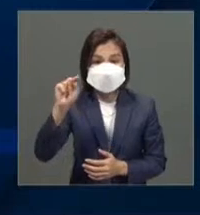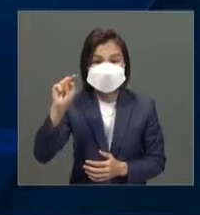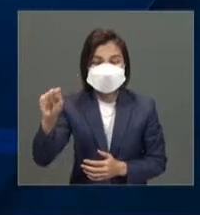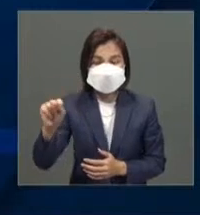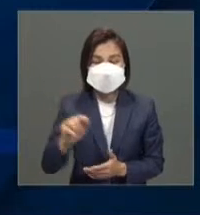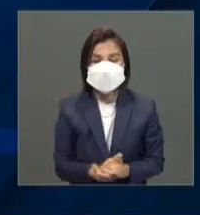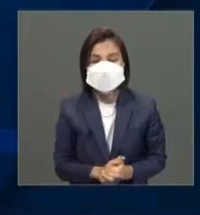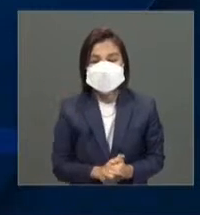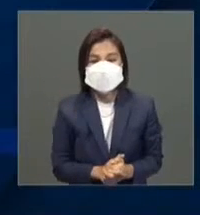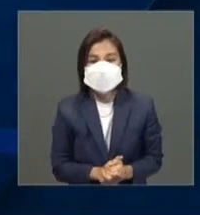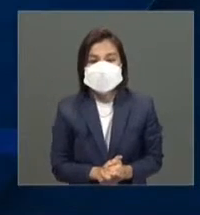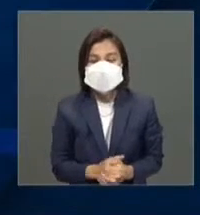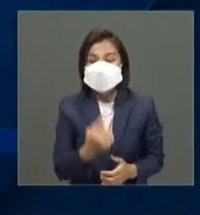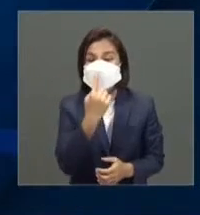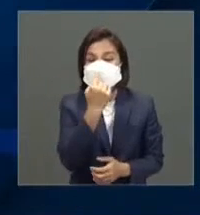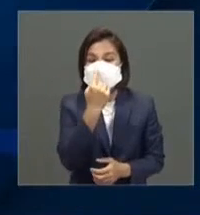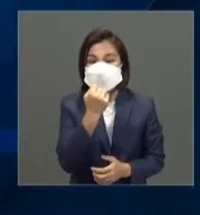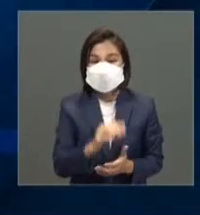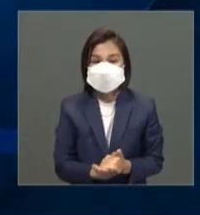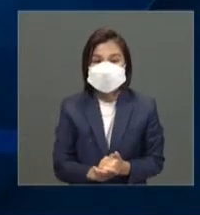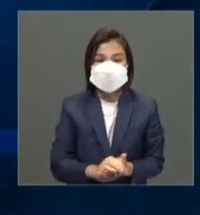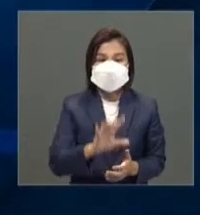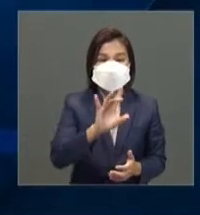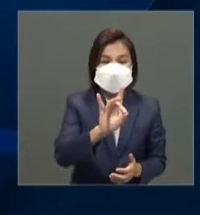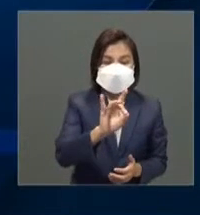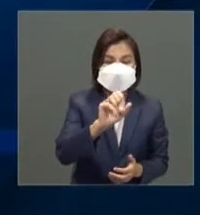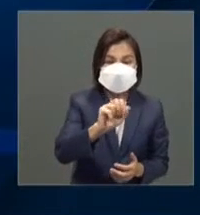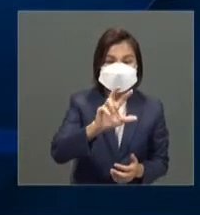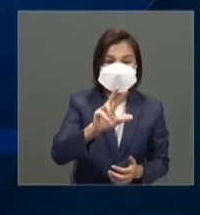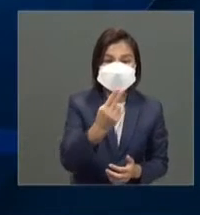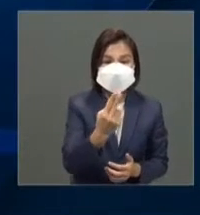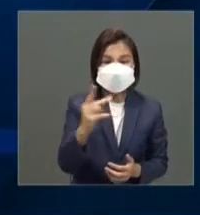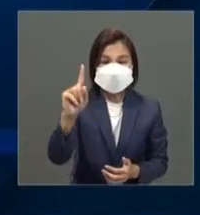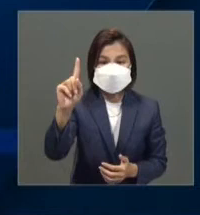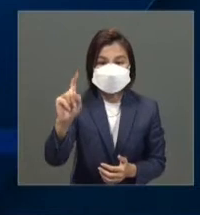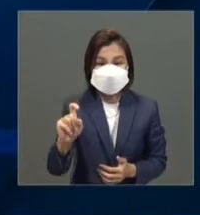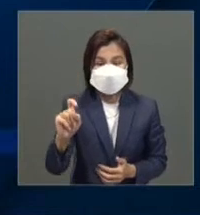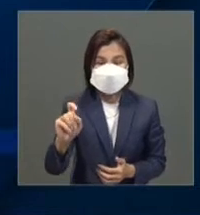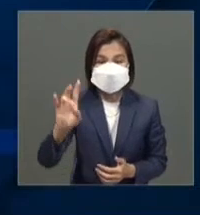12.48% นะครับเราติดเชื้อไป 830,000 นะครับเสียชีวิตไป